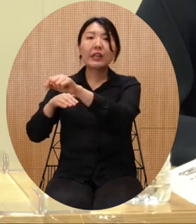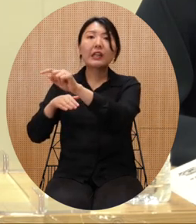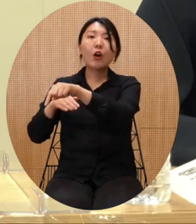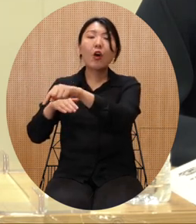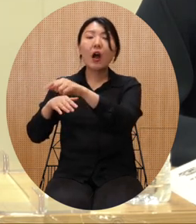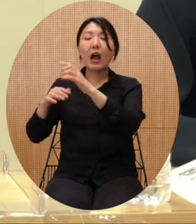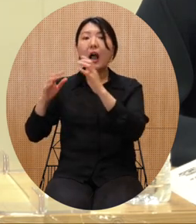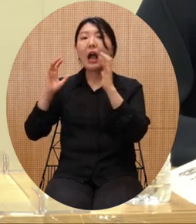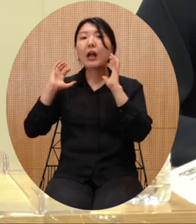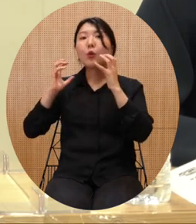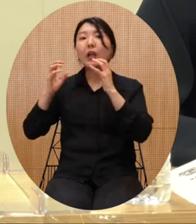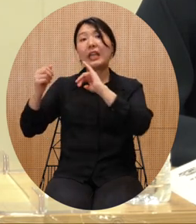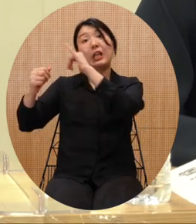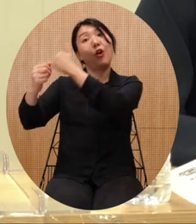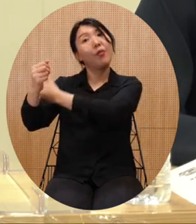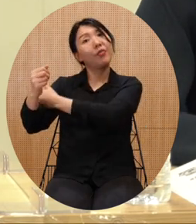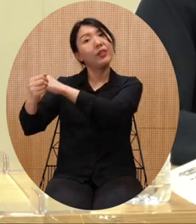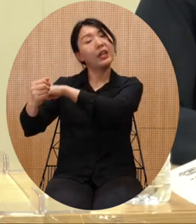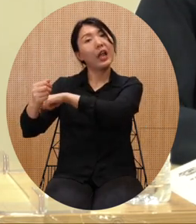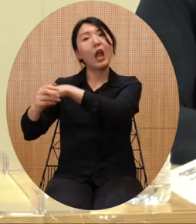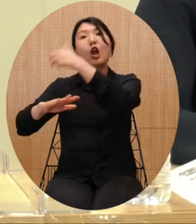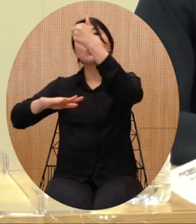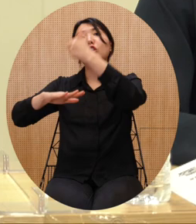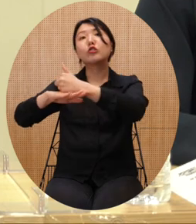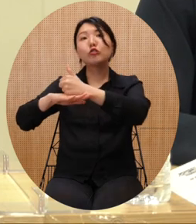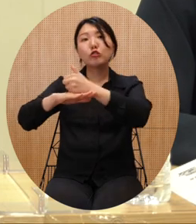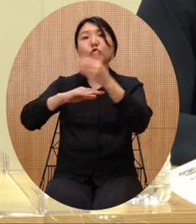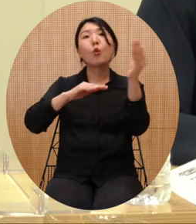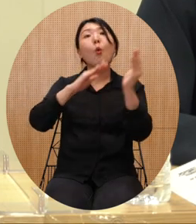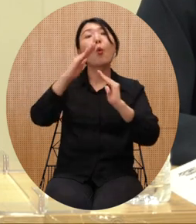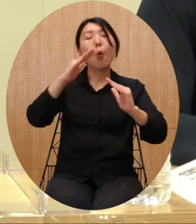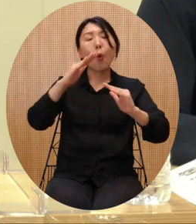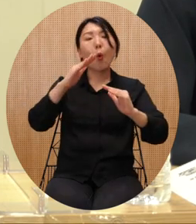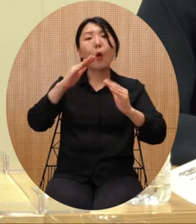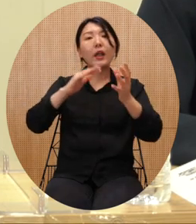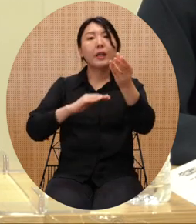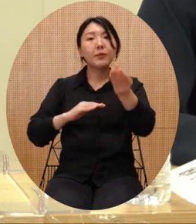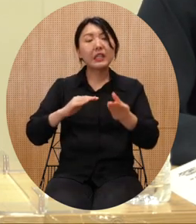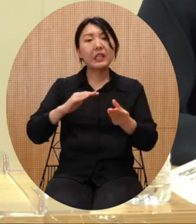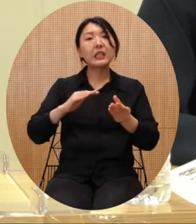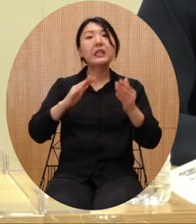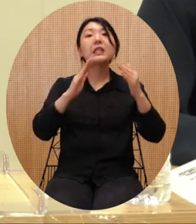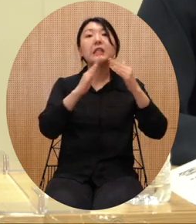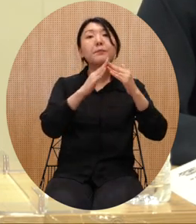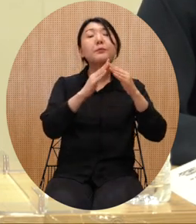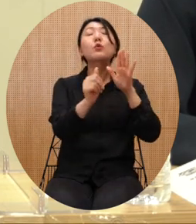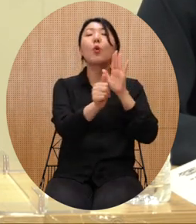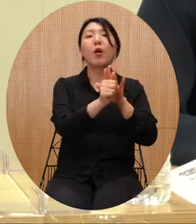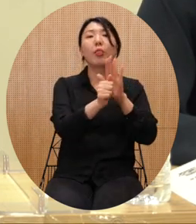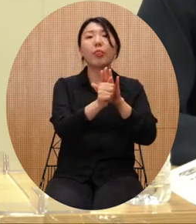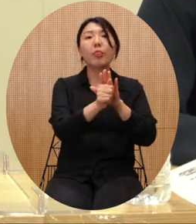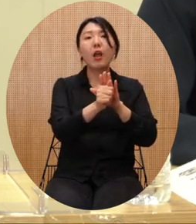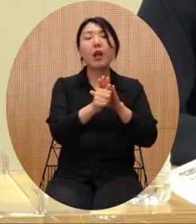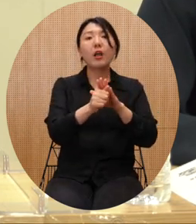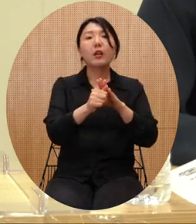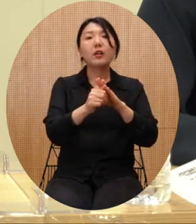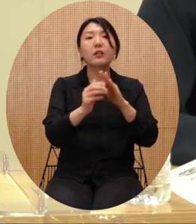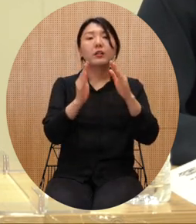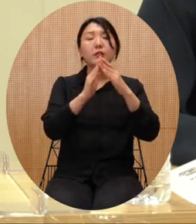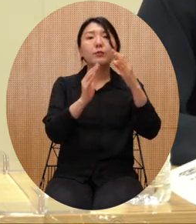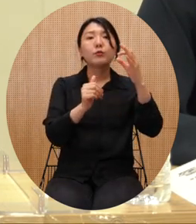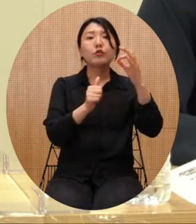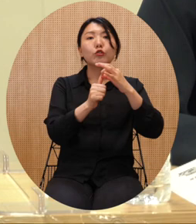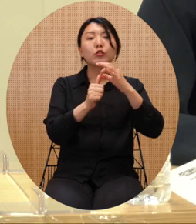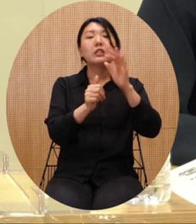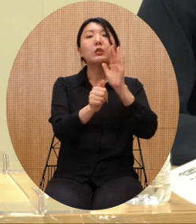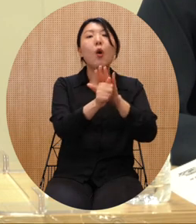인권이라는 가치가 결국은 공공임대 주택 지원이나 아니면 이제 주거비 지원을 포함하는